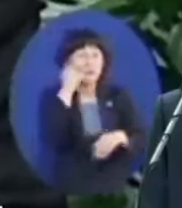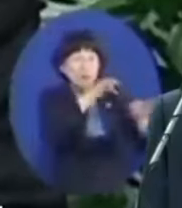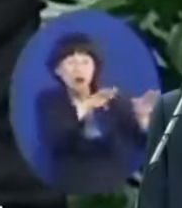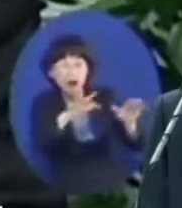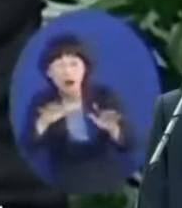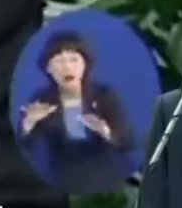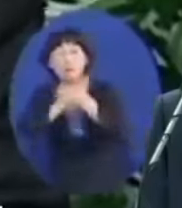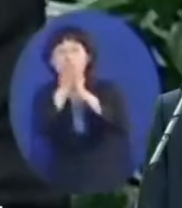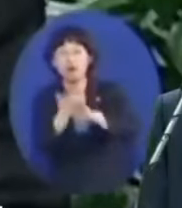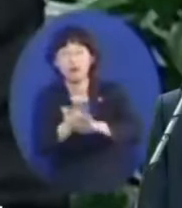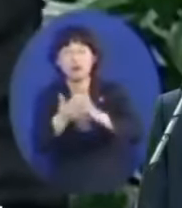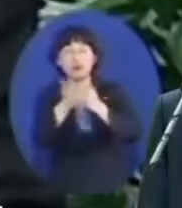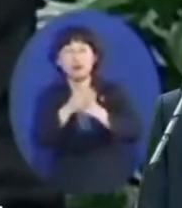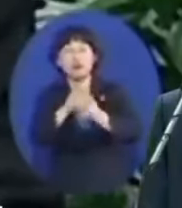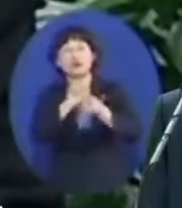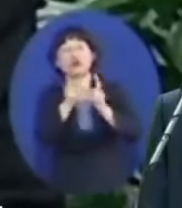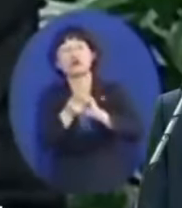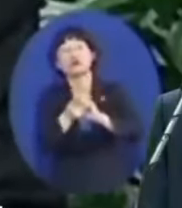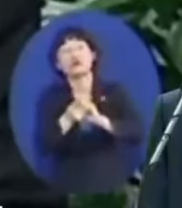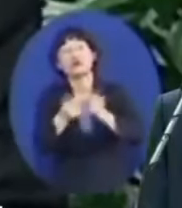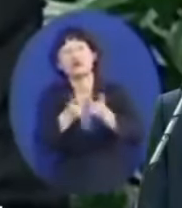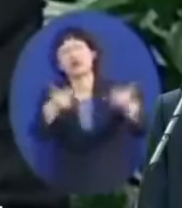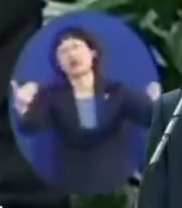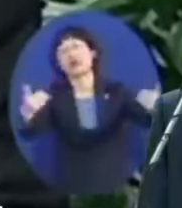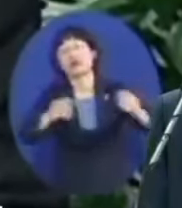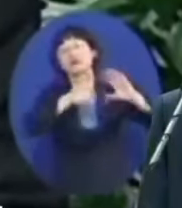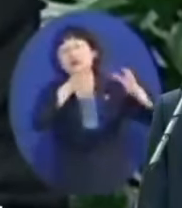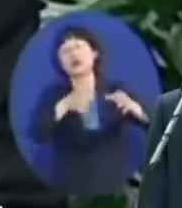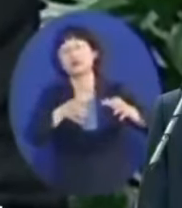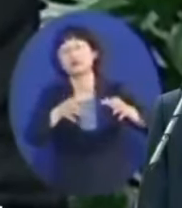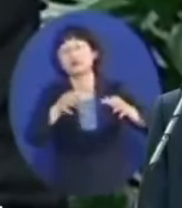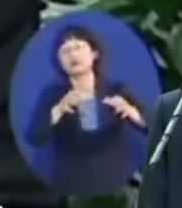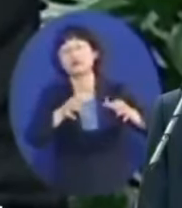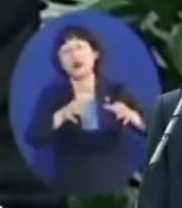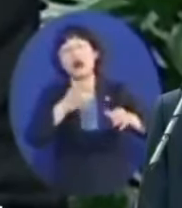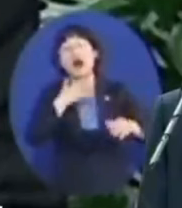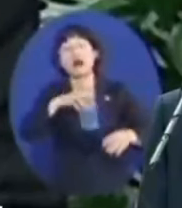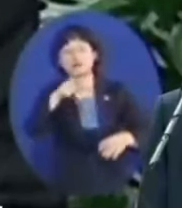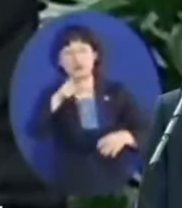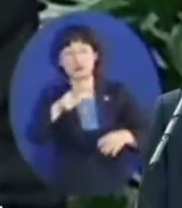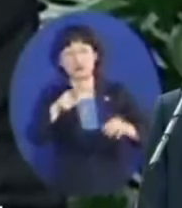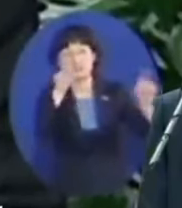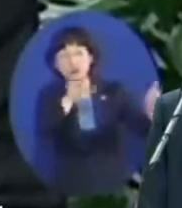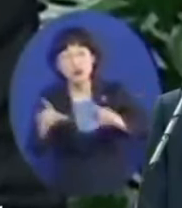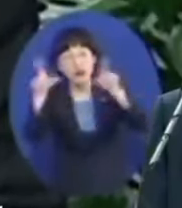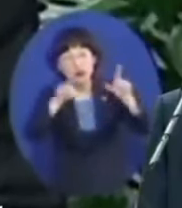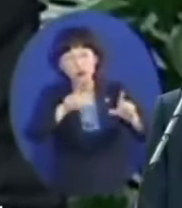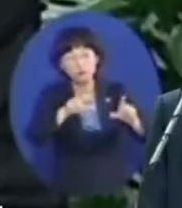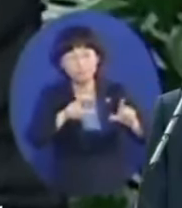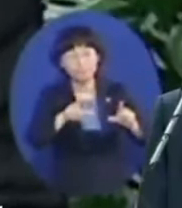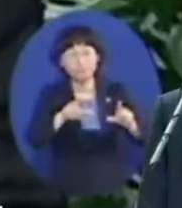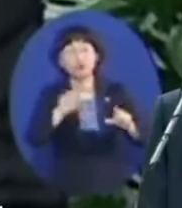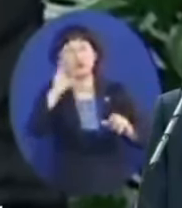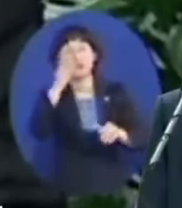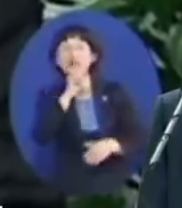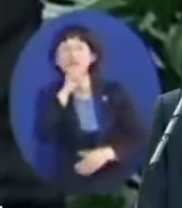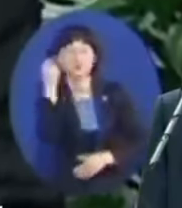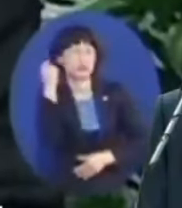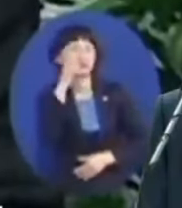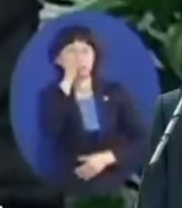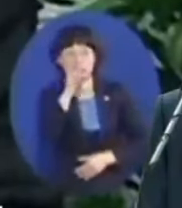되니까 서로 딴 세상에 들어가서 자기 스스로의 인생을 찾아갔다는 이야기가 있는 것입니다.